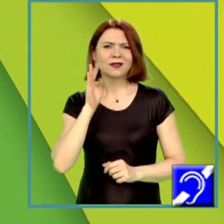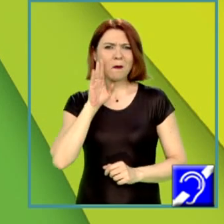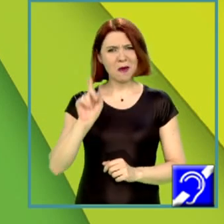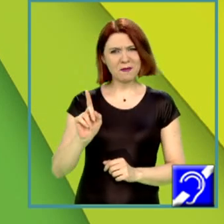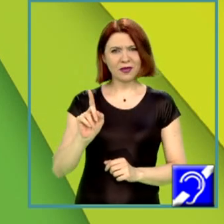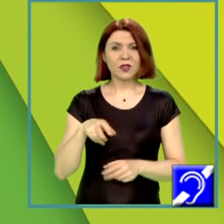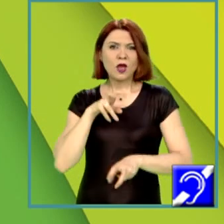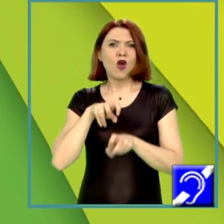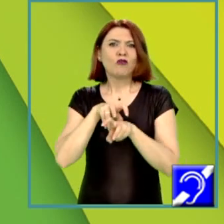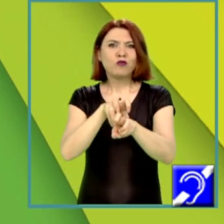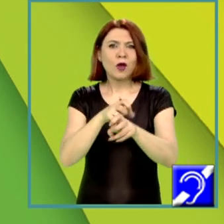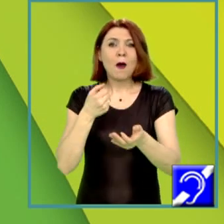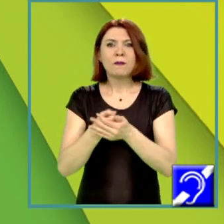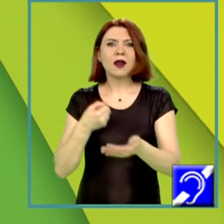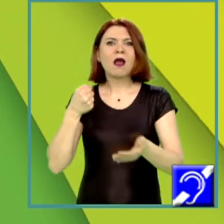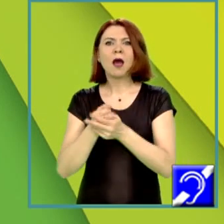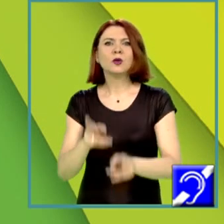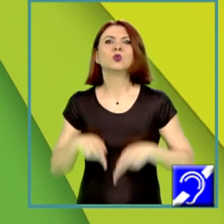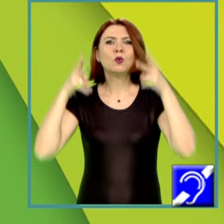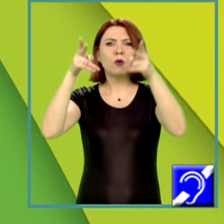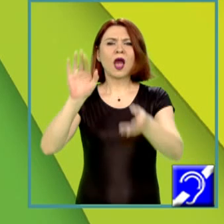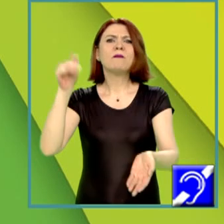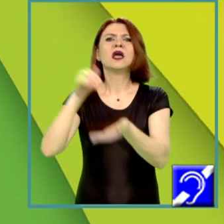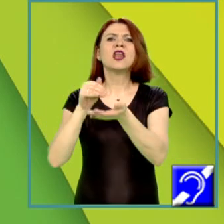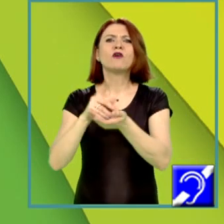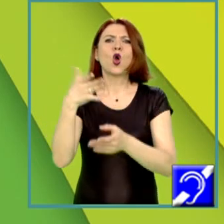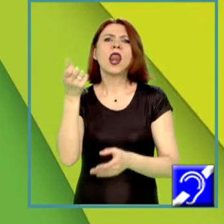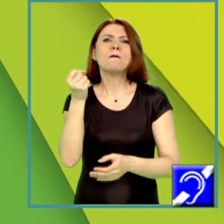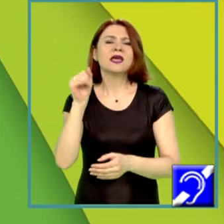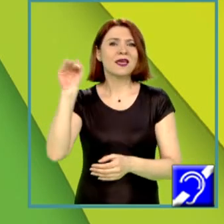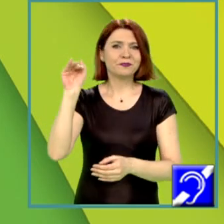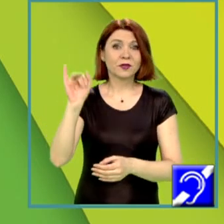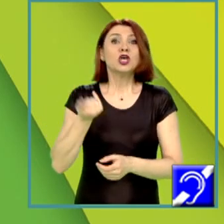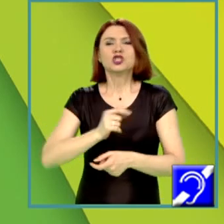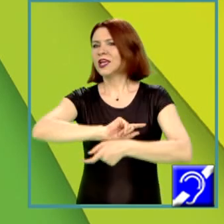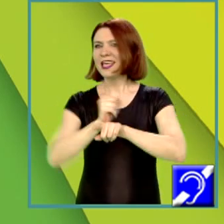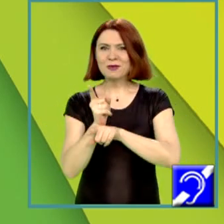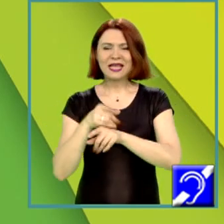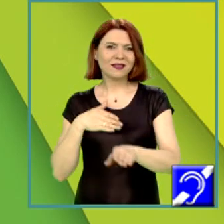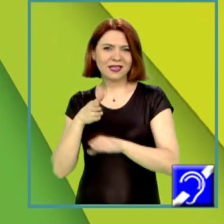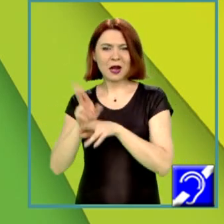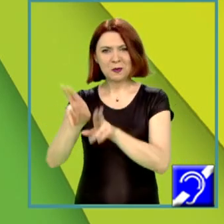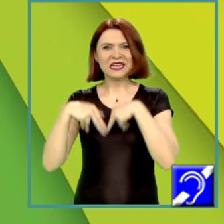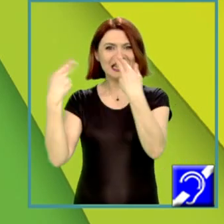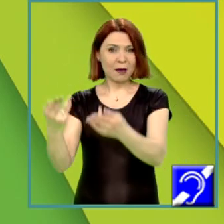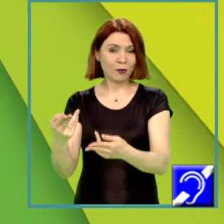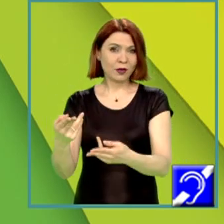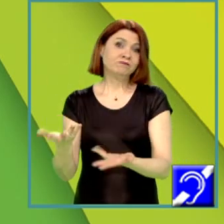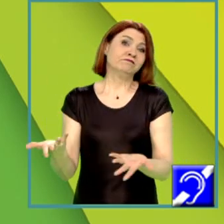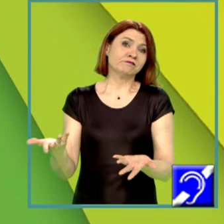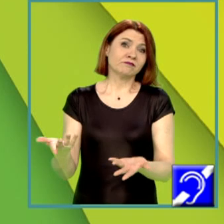de fugari milică până în capul podului că îmi trebuie o lămâie și cât ai clipi din ochi eram înapoi deși